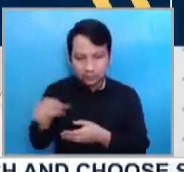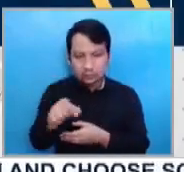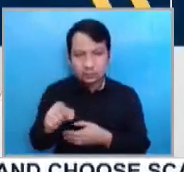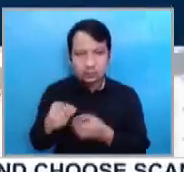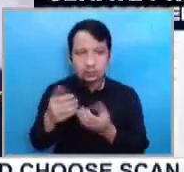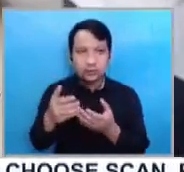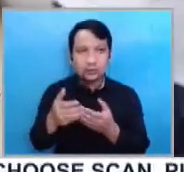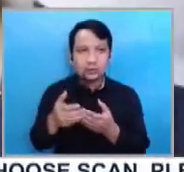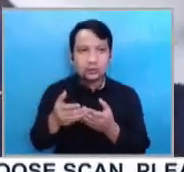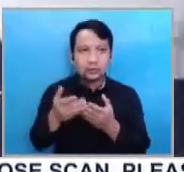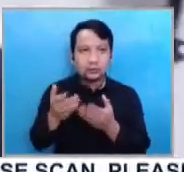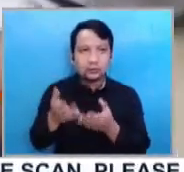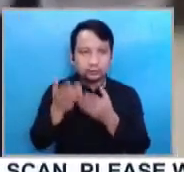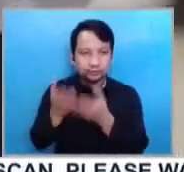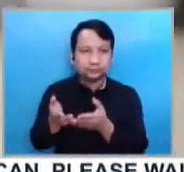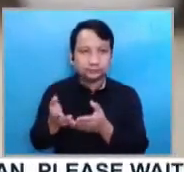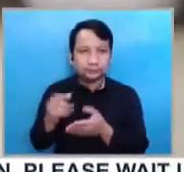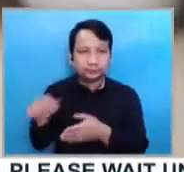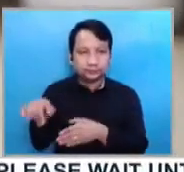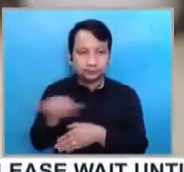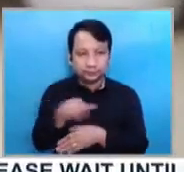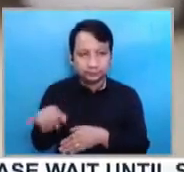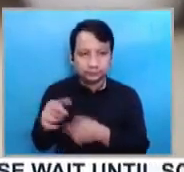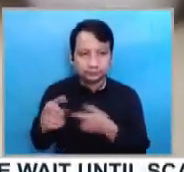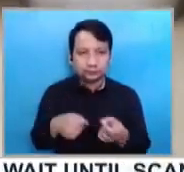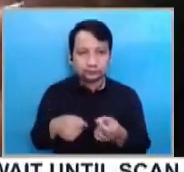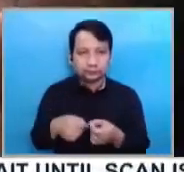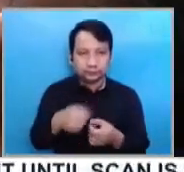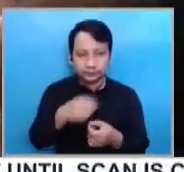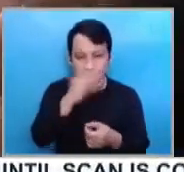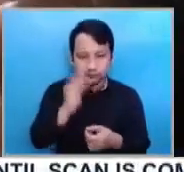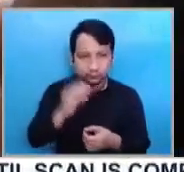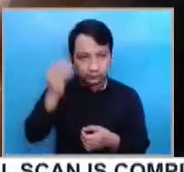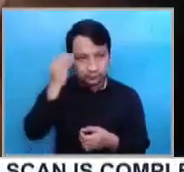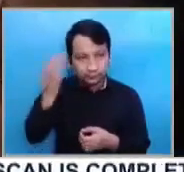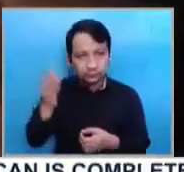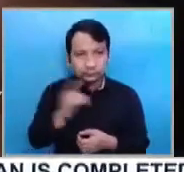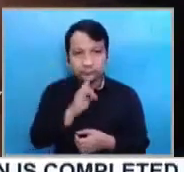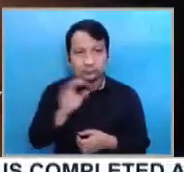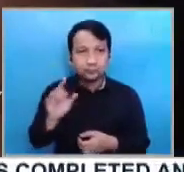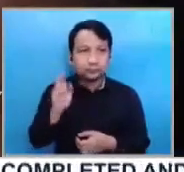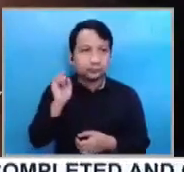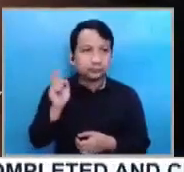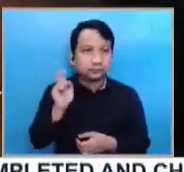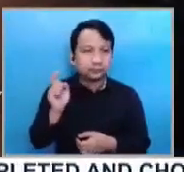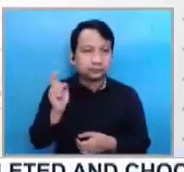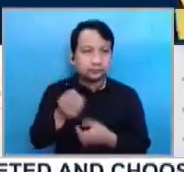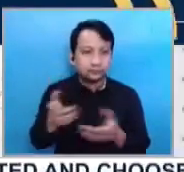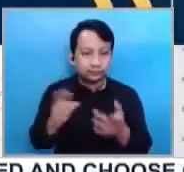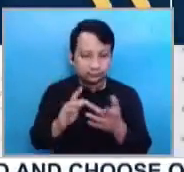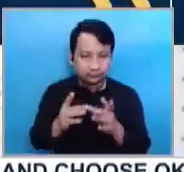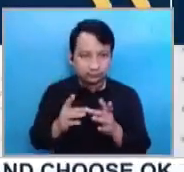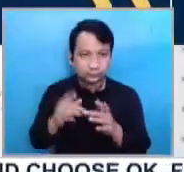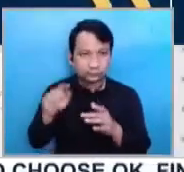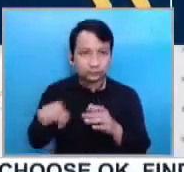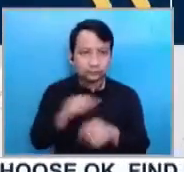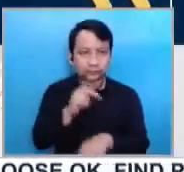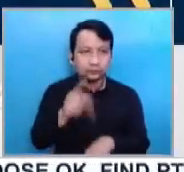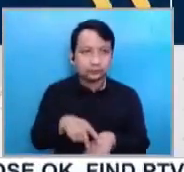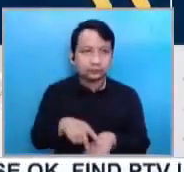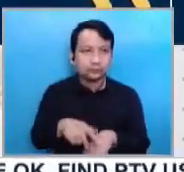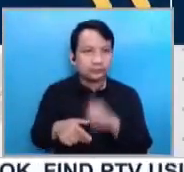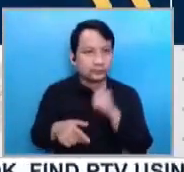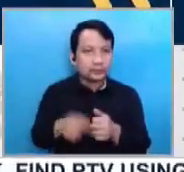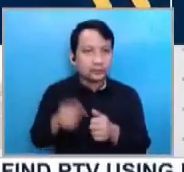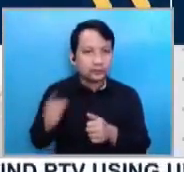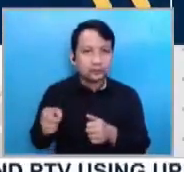ring ginawa. Samantala, si Senator Manny Pacquiao naman nangako na pabibilisin ang internet ng bansa. Dismayado kasi si